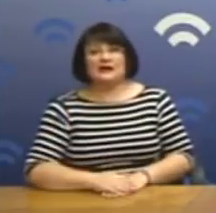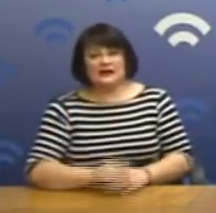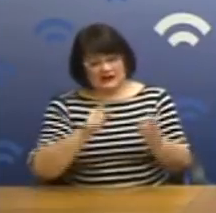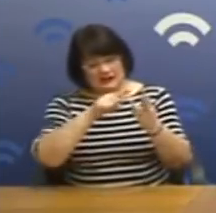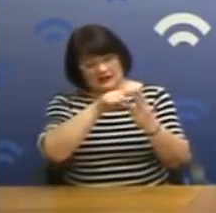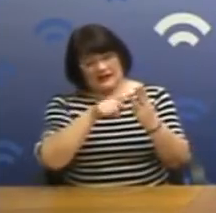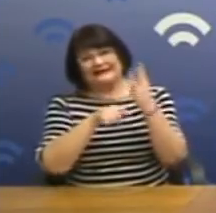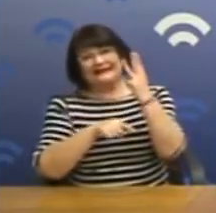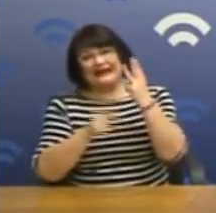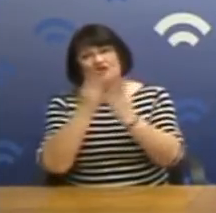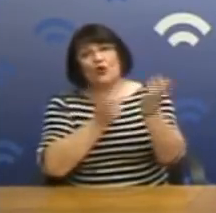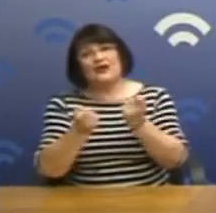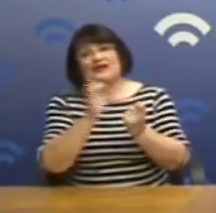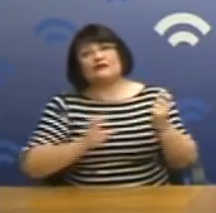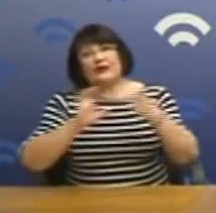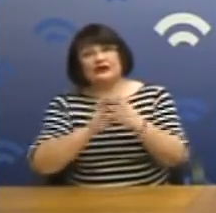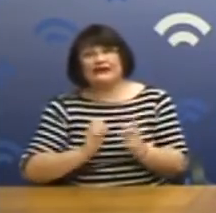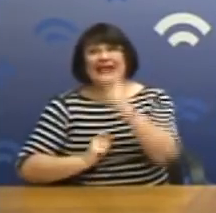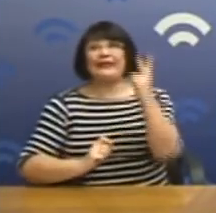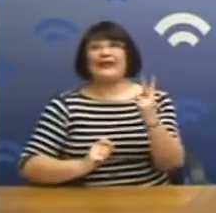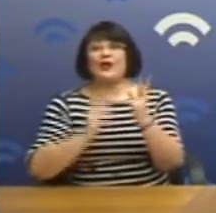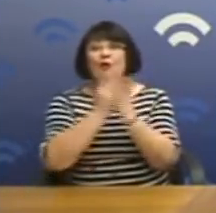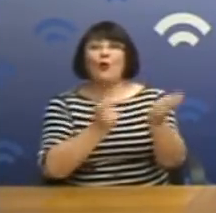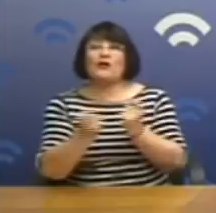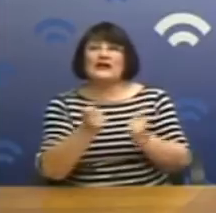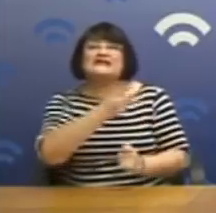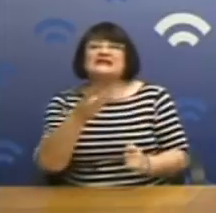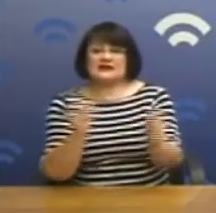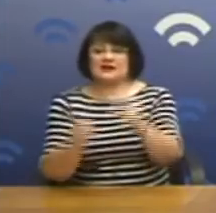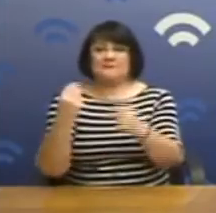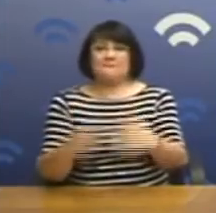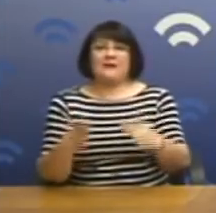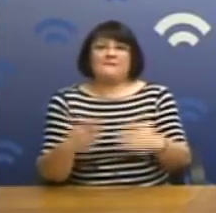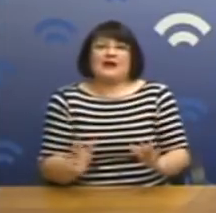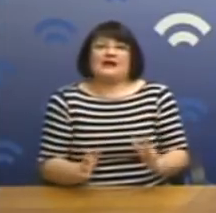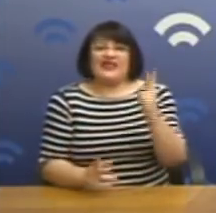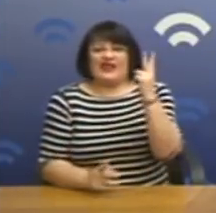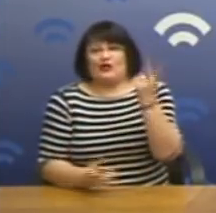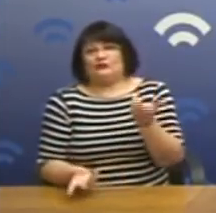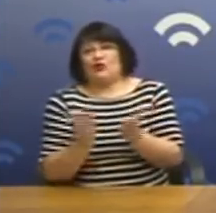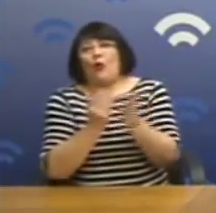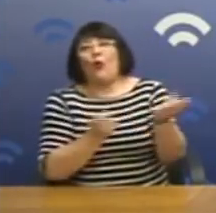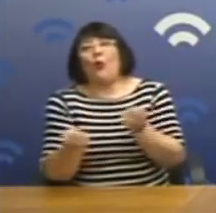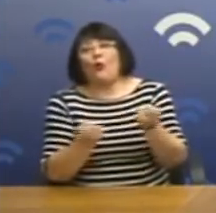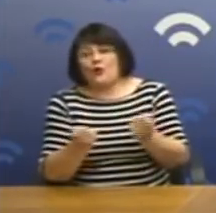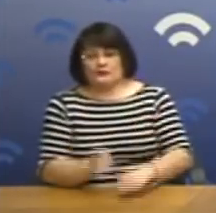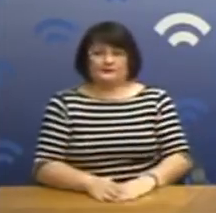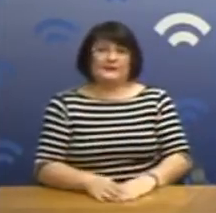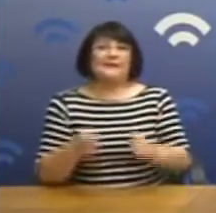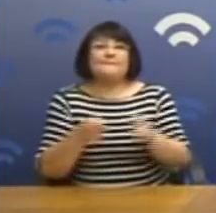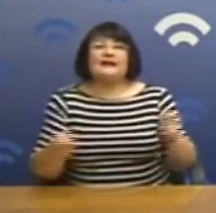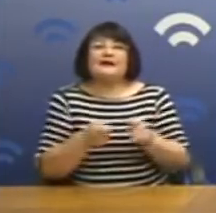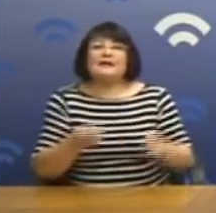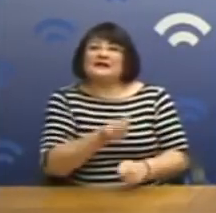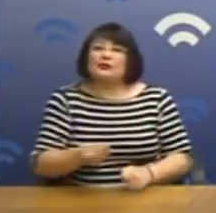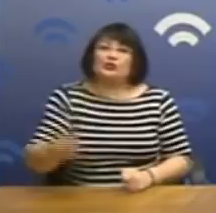οδηγίες της Ευρωπαϊκής Ένωσης, η κυβέρνηση του ΣΥΡΙΖΑ τις ψήφισε. Τα περισσότερα μέτρα έχουν